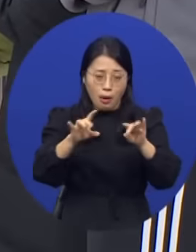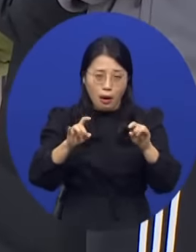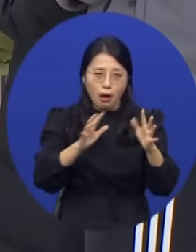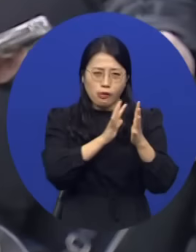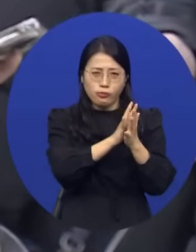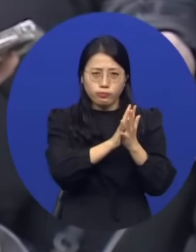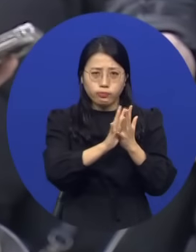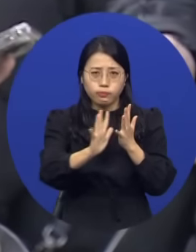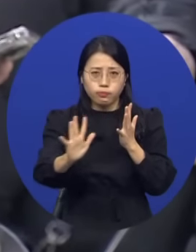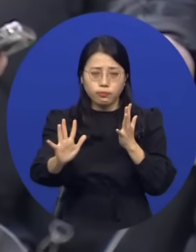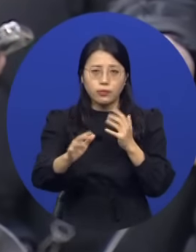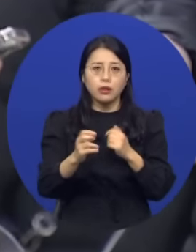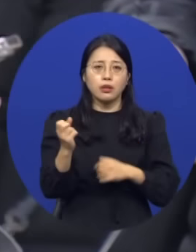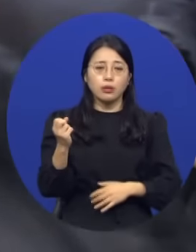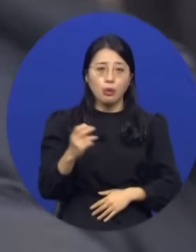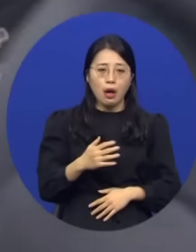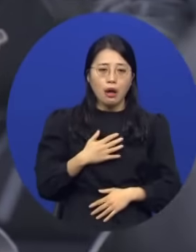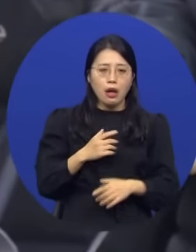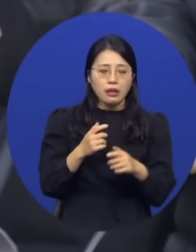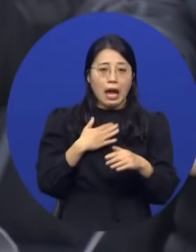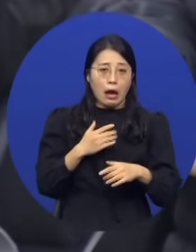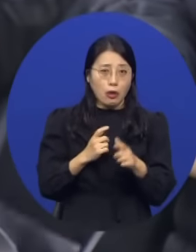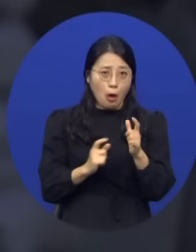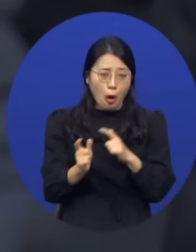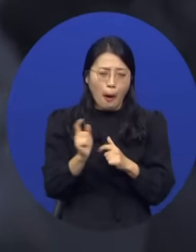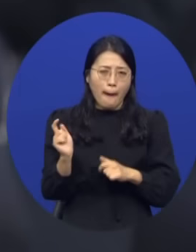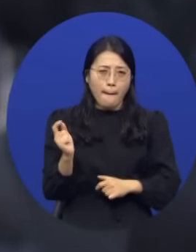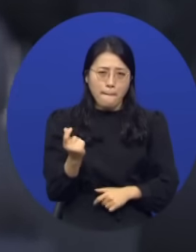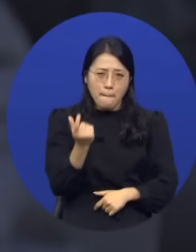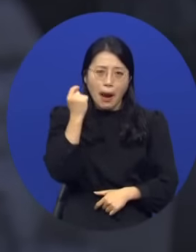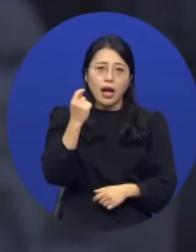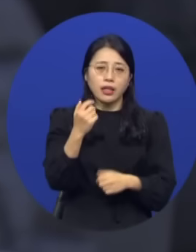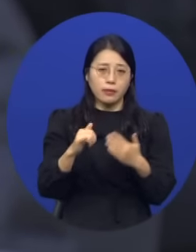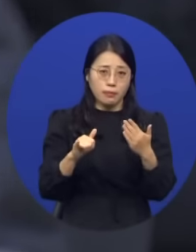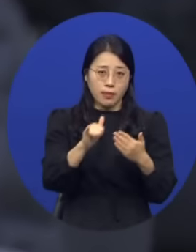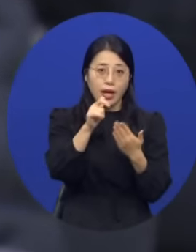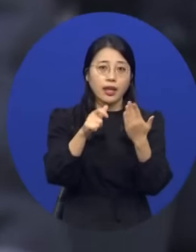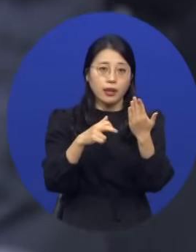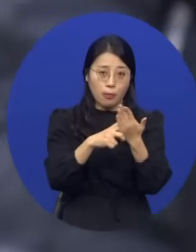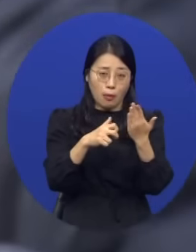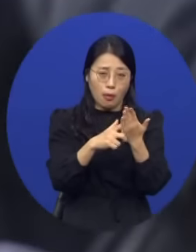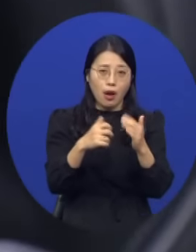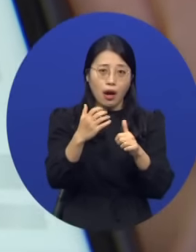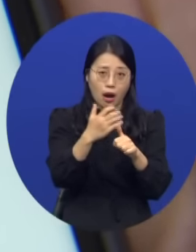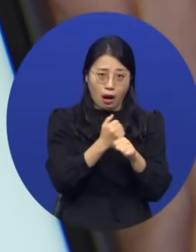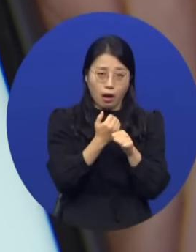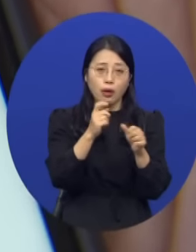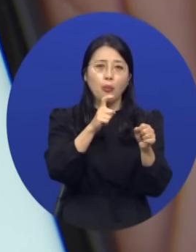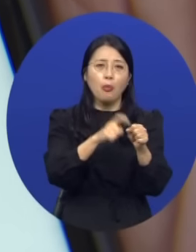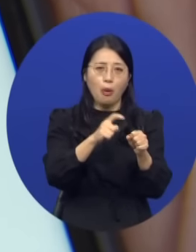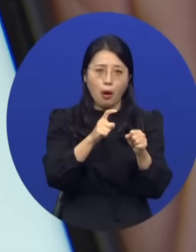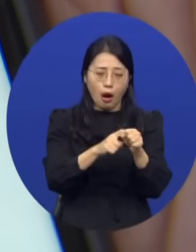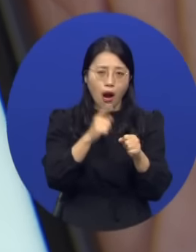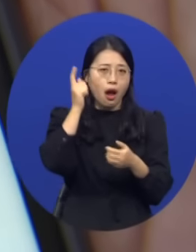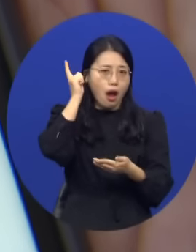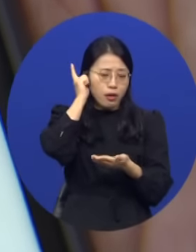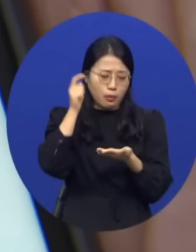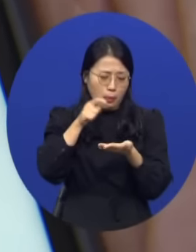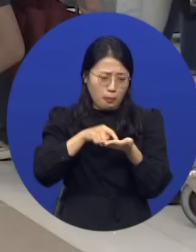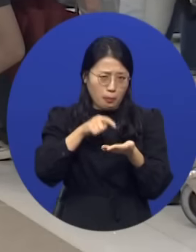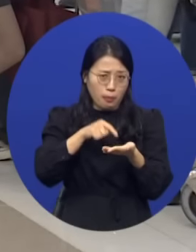늘어섰고 조금이라도 빠른 대체 항공편을 찾기 위해 기다리면서도 쉴 새 없이 항공편을